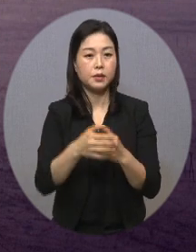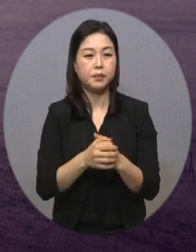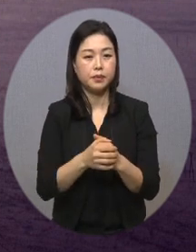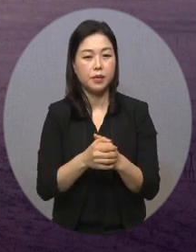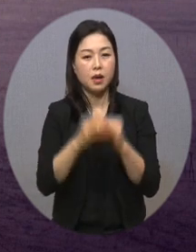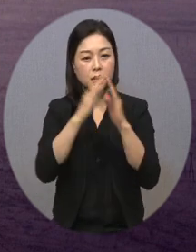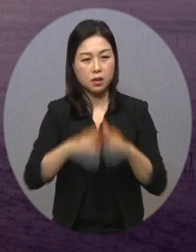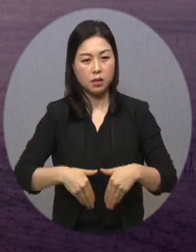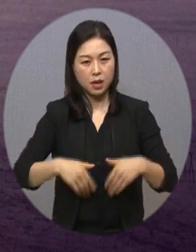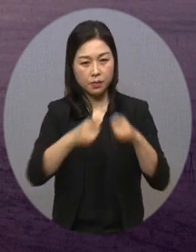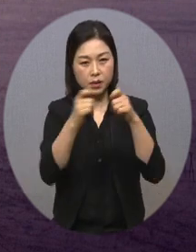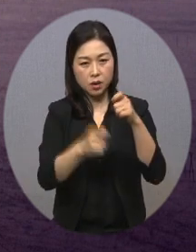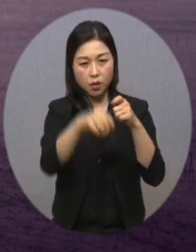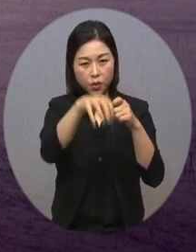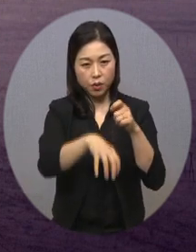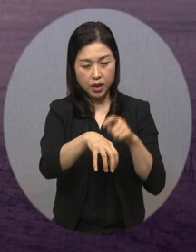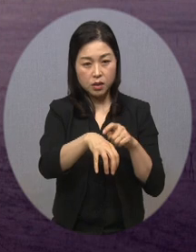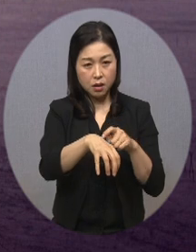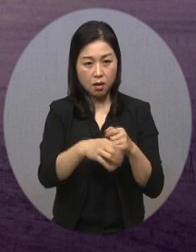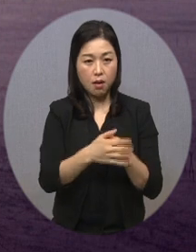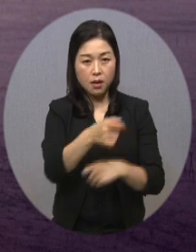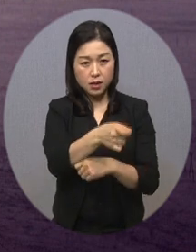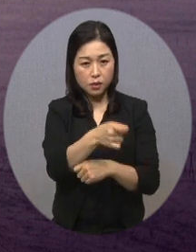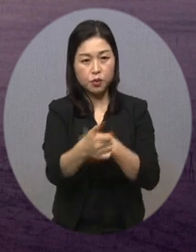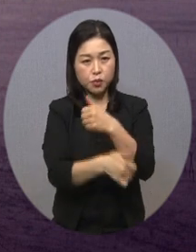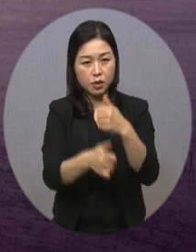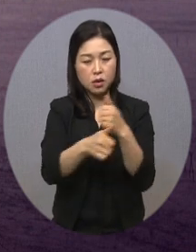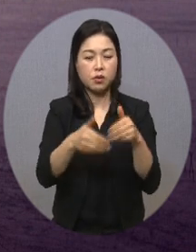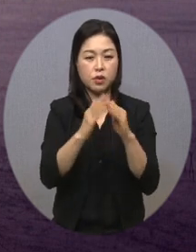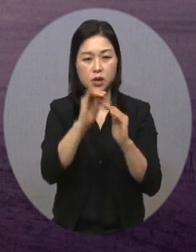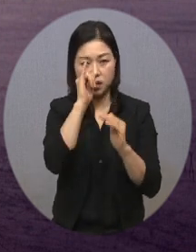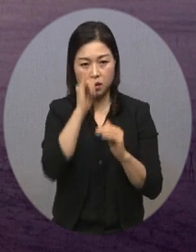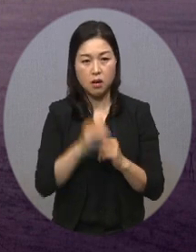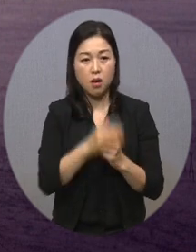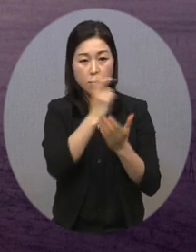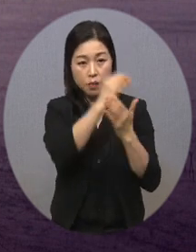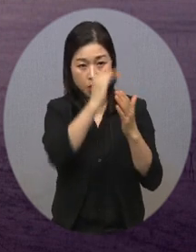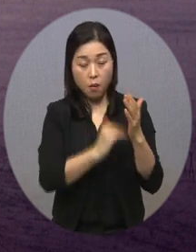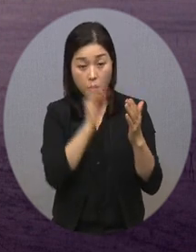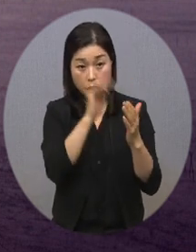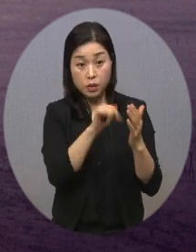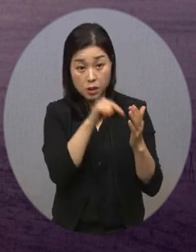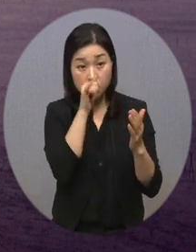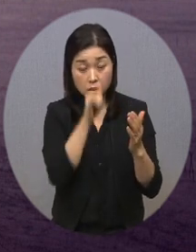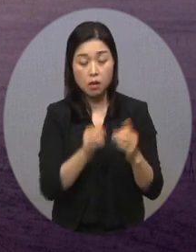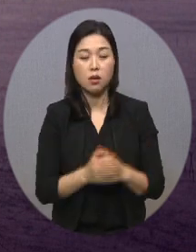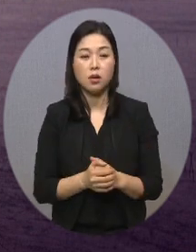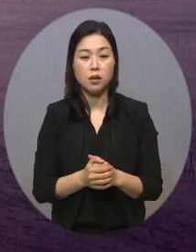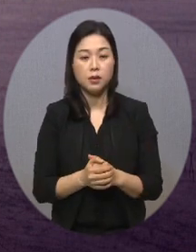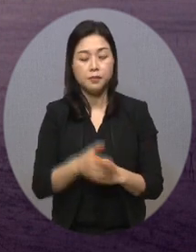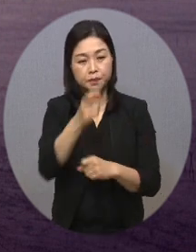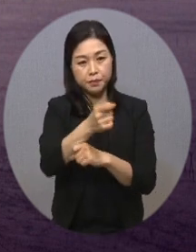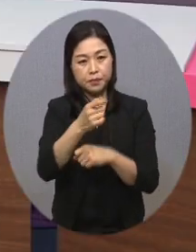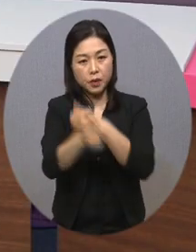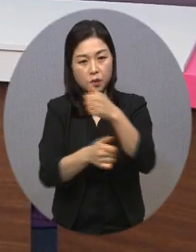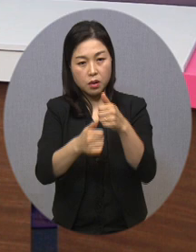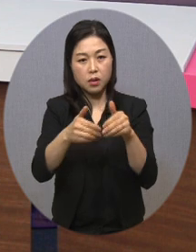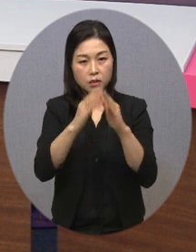전라남도 산하에 실무위원회가 지금 구성되게 돼 있거든요. 법 내용을 보면은. 그래서 실무위원회 구성이 될